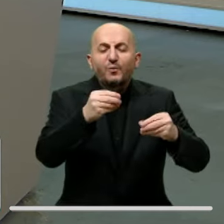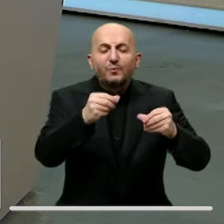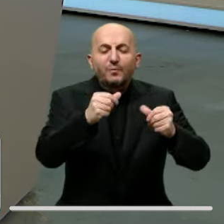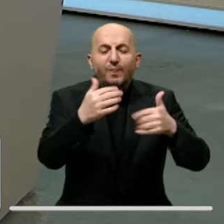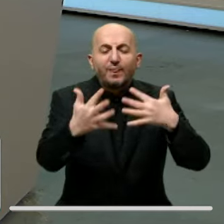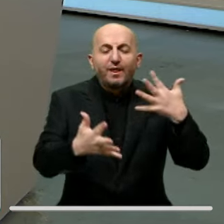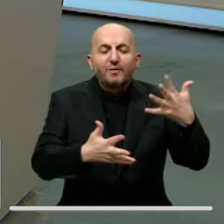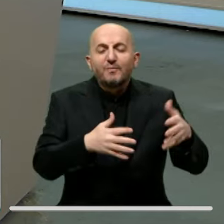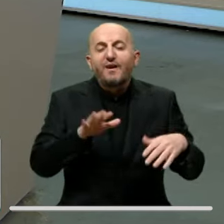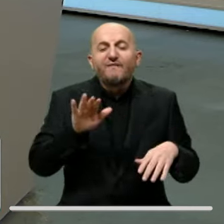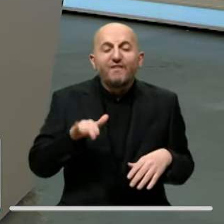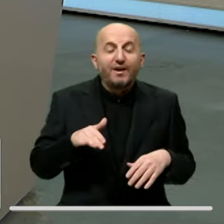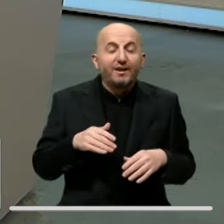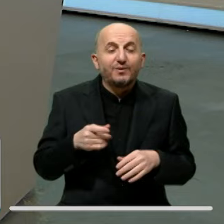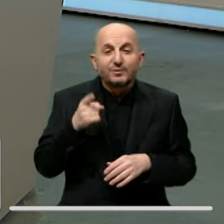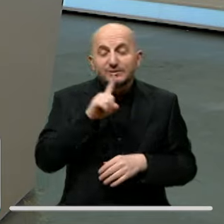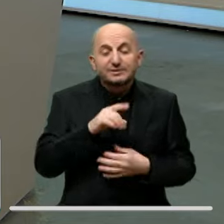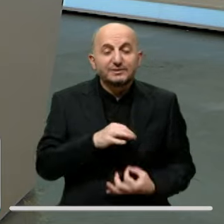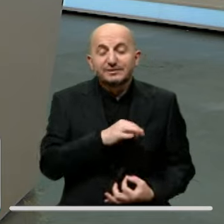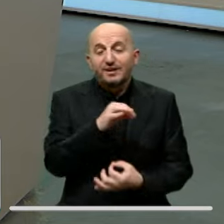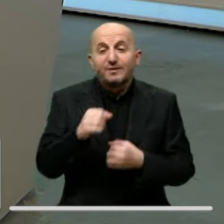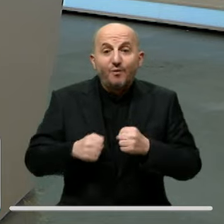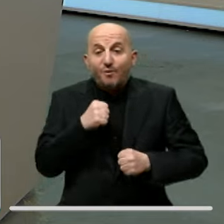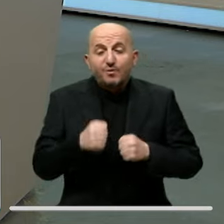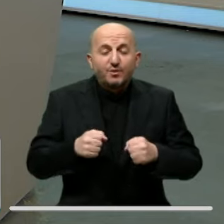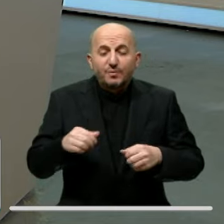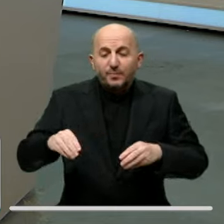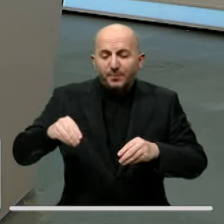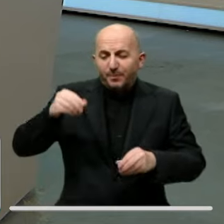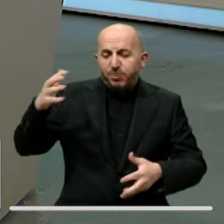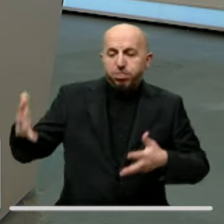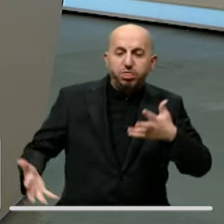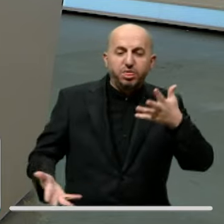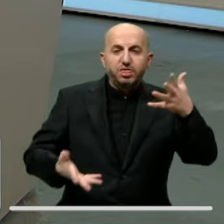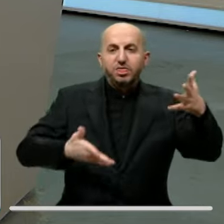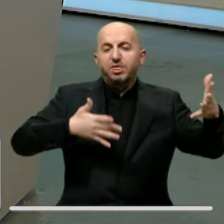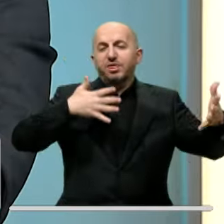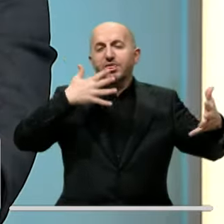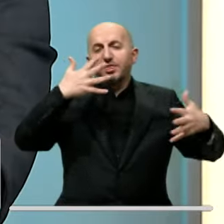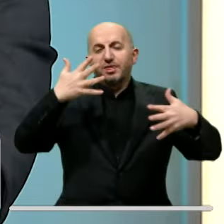içerisinde. Dolayısıyla insanlar koşarken toz toprak da çıkartıyorlar.